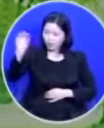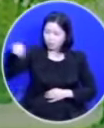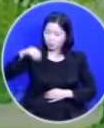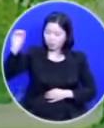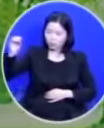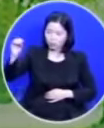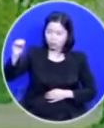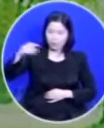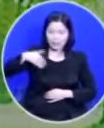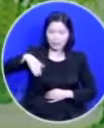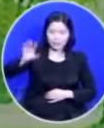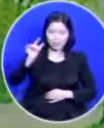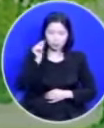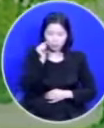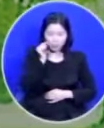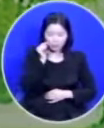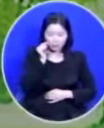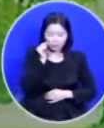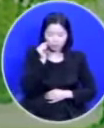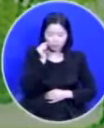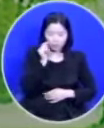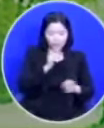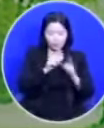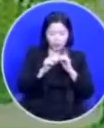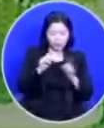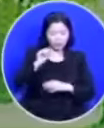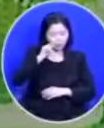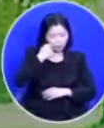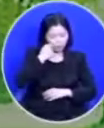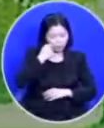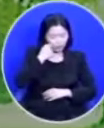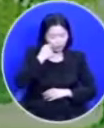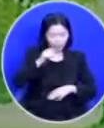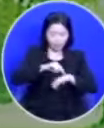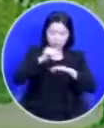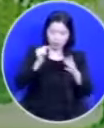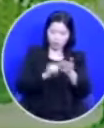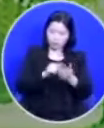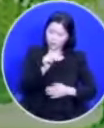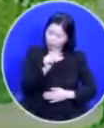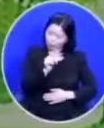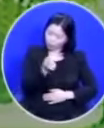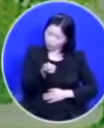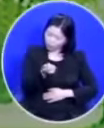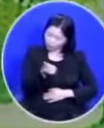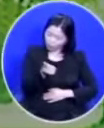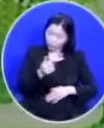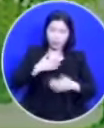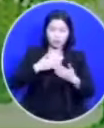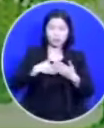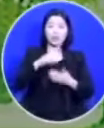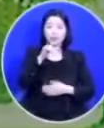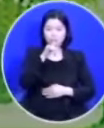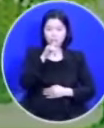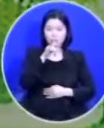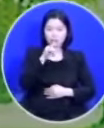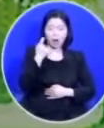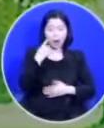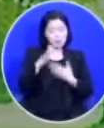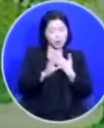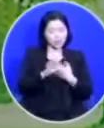없다고 말할 수는 흩어 라고요 마음의 일말의 불안한 마음이 있어요 만약에 진짜